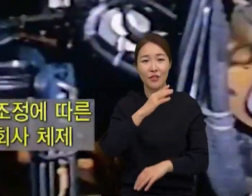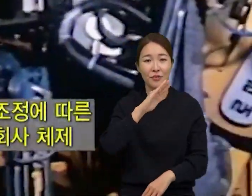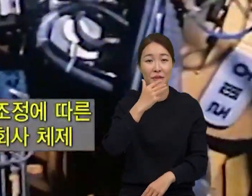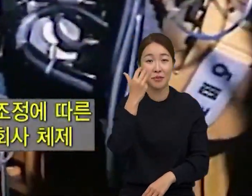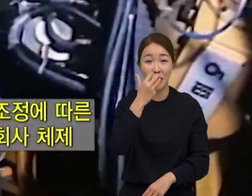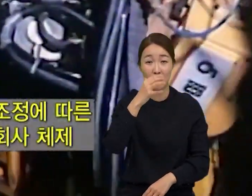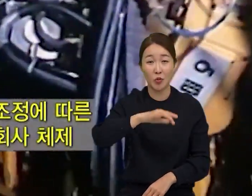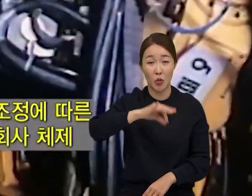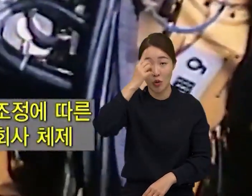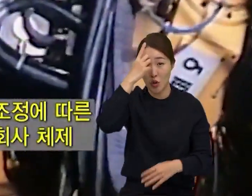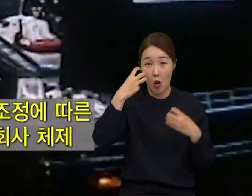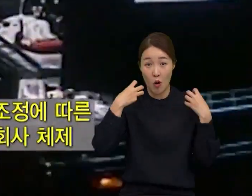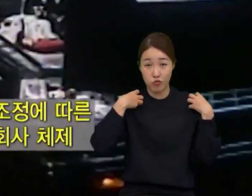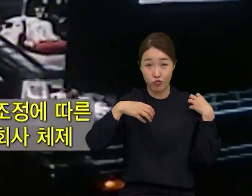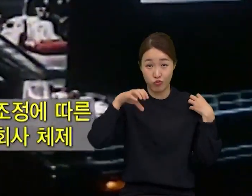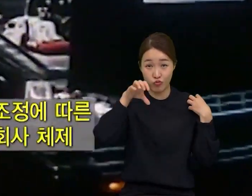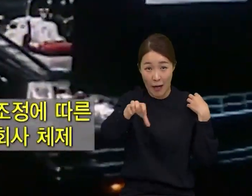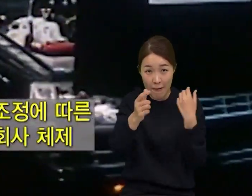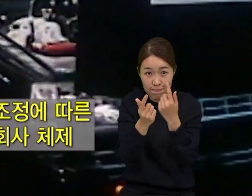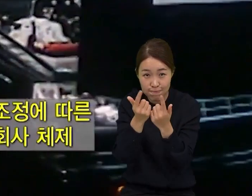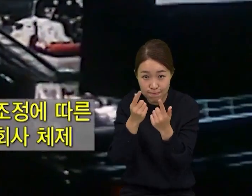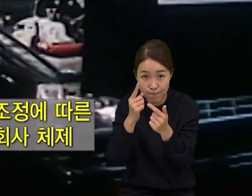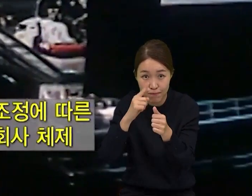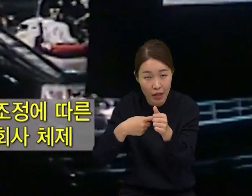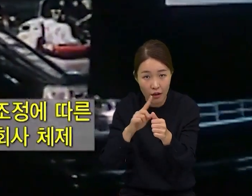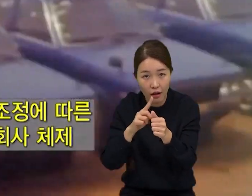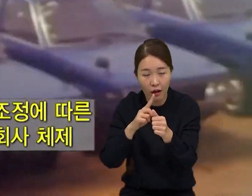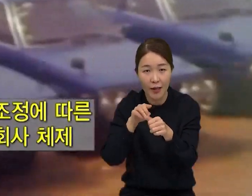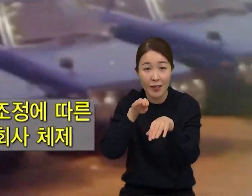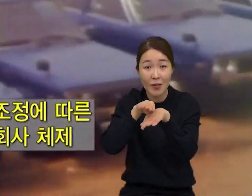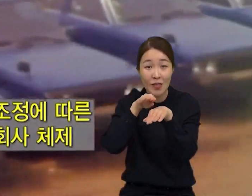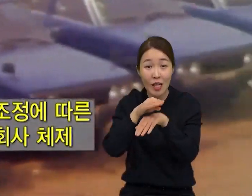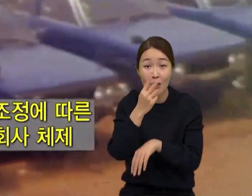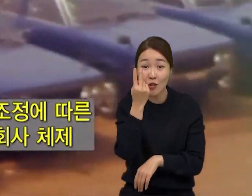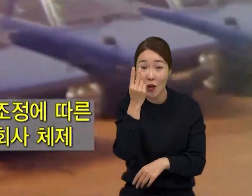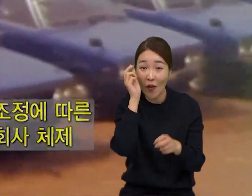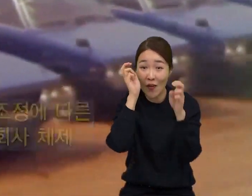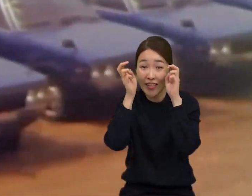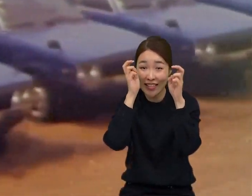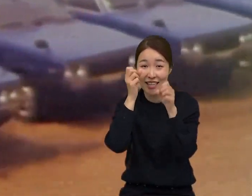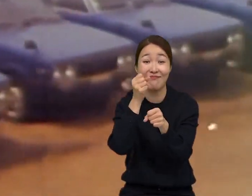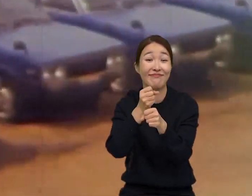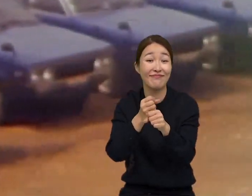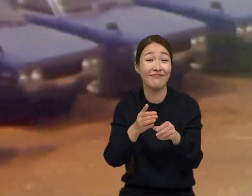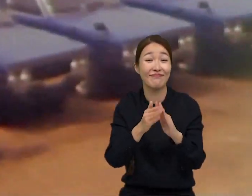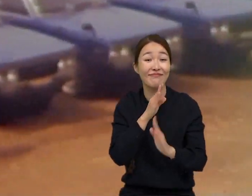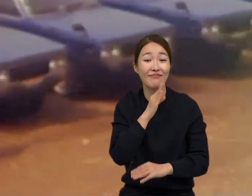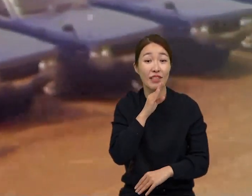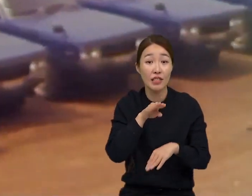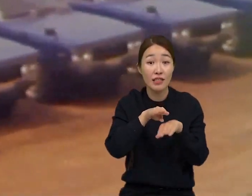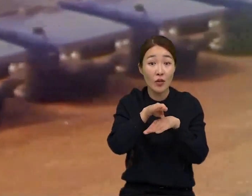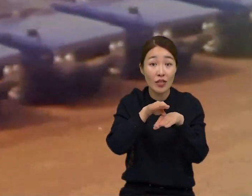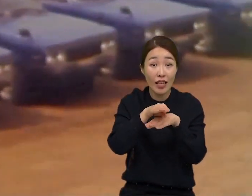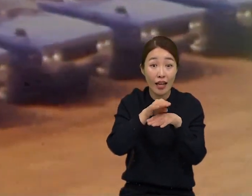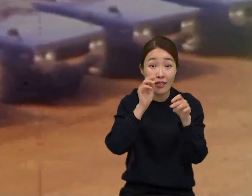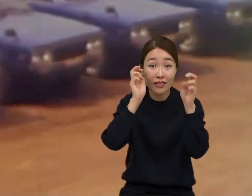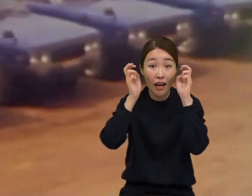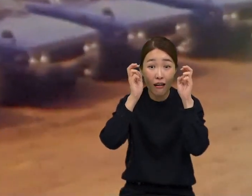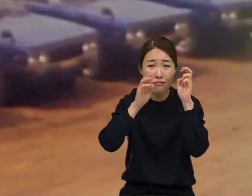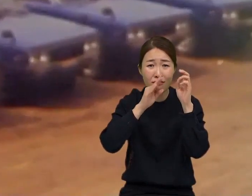1980년대 초 정부의 투자 조정에 따라 승용차 2개 회사 체제가 만들어졌지만 자동차 산업의